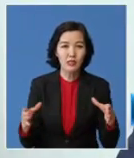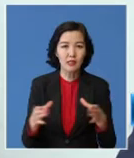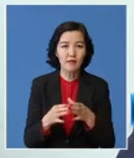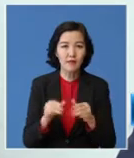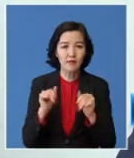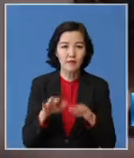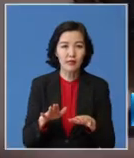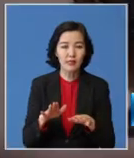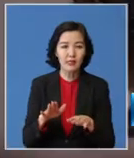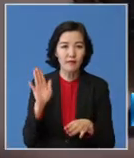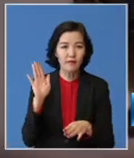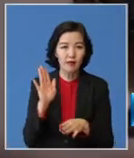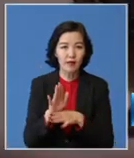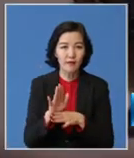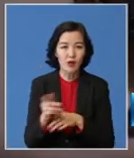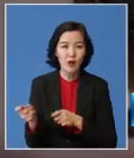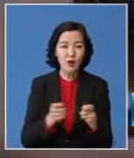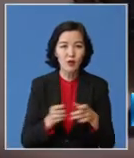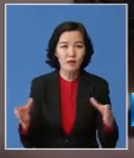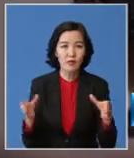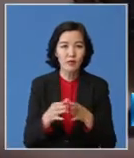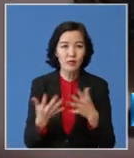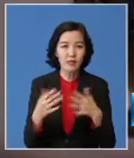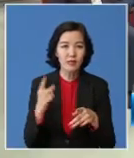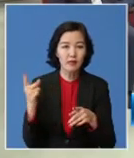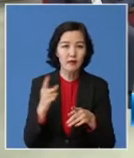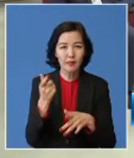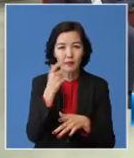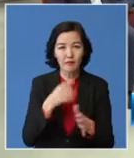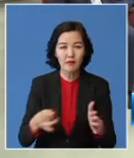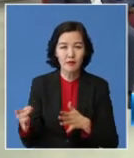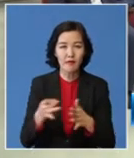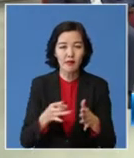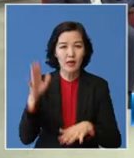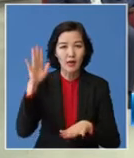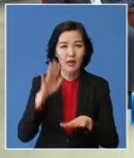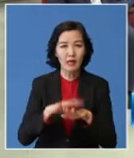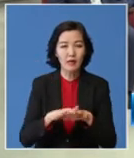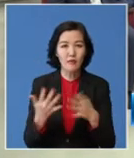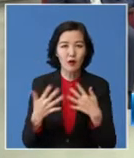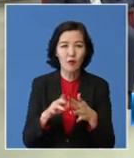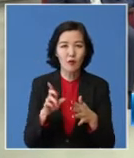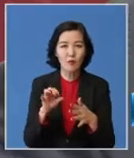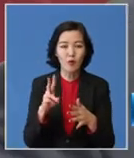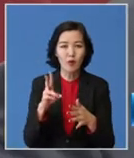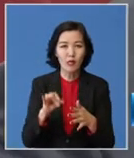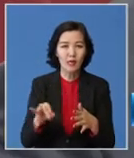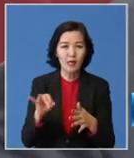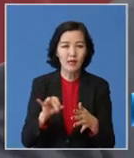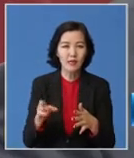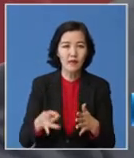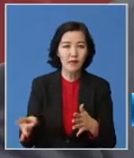вынесли выговор. А руководителю отдела сельского хозяйства Панфиловского района и акиму села Буралдай Илийского